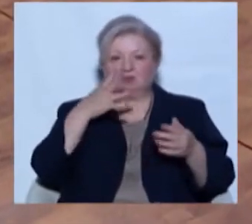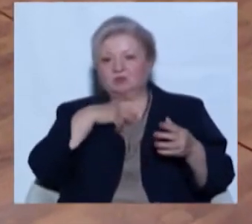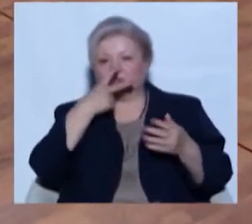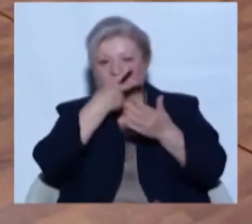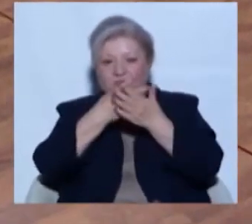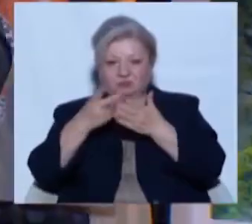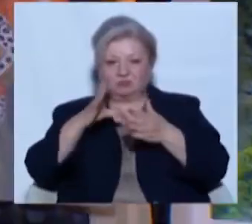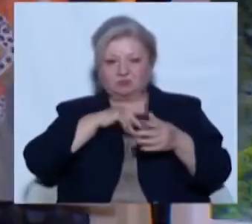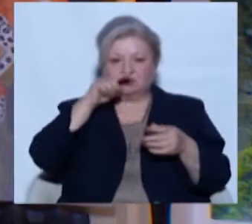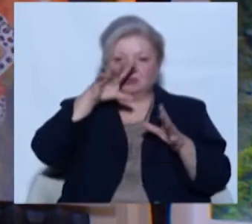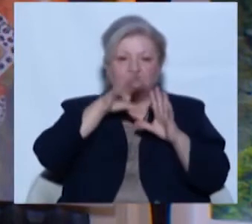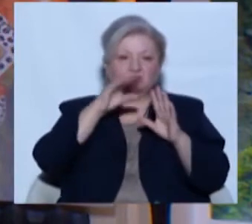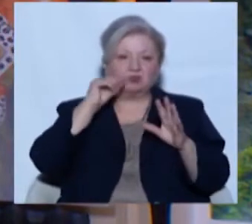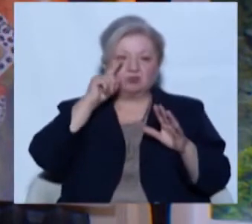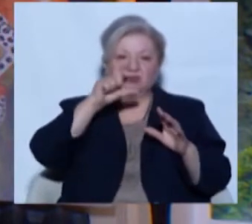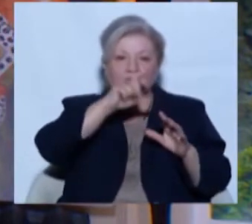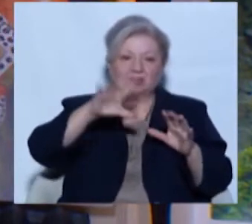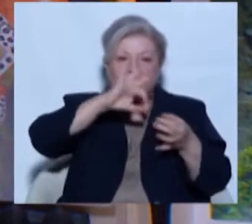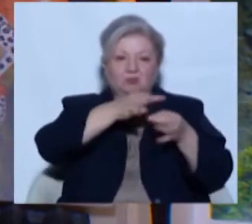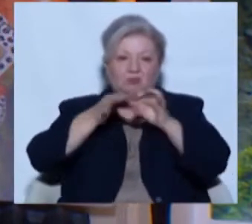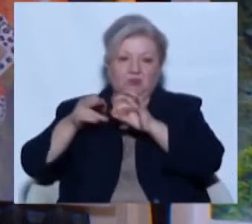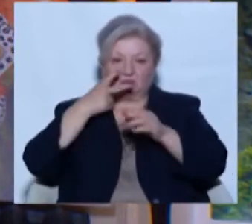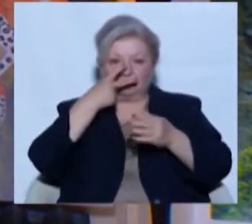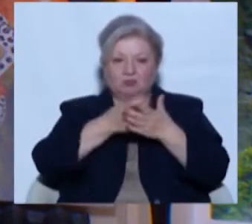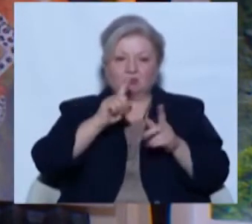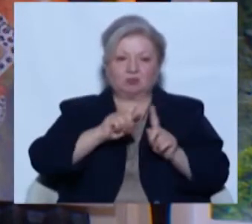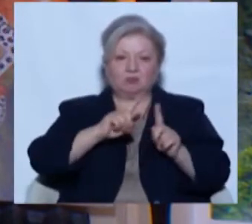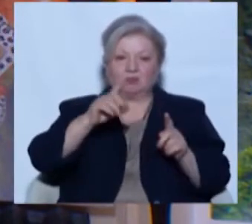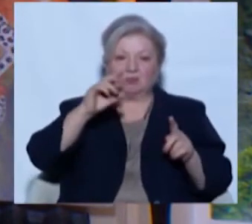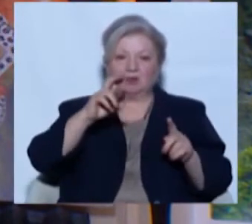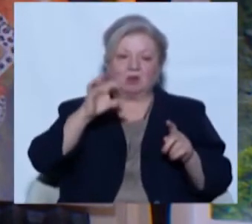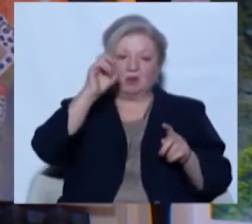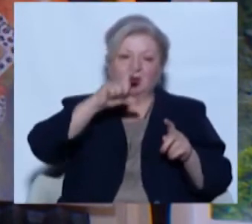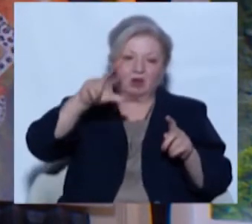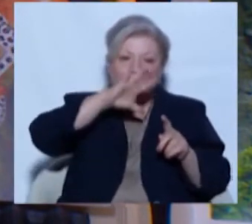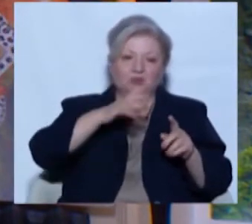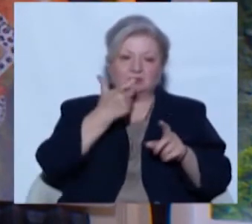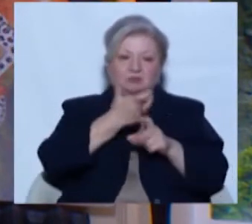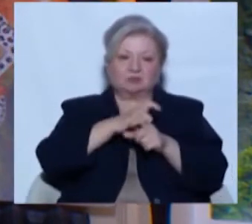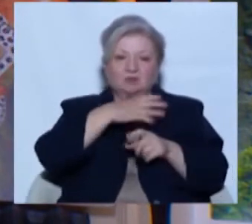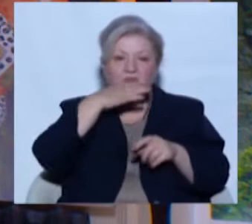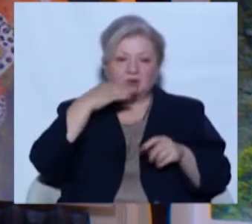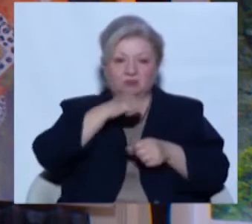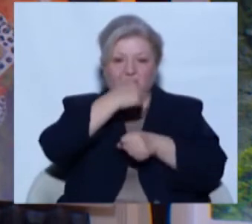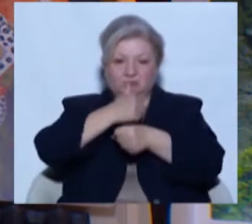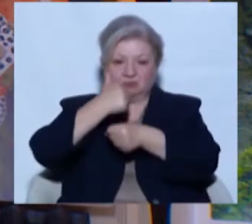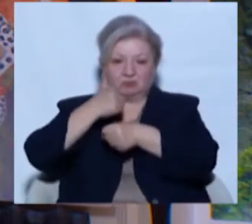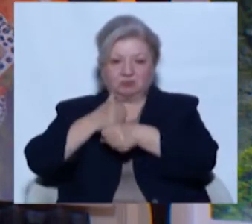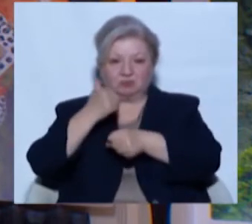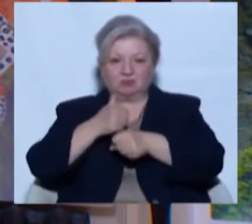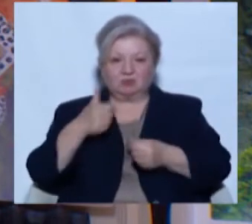მიმოიხილავდა მაშინდელი ევროპის დემოკრატიზაციის პროცესებს, რომ ევროპის ბევრი ქვეყნის ლიდერი ვერ გამოვიდა იმ